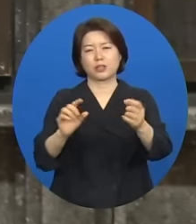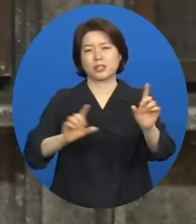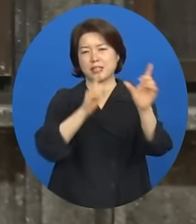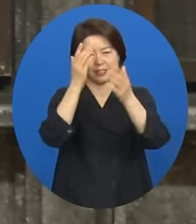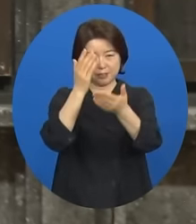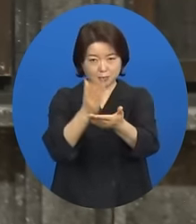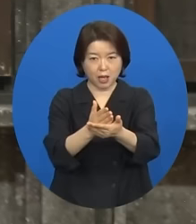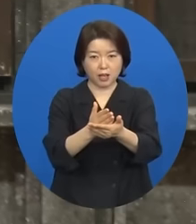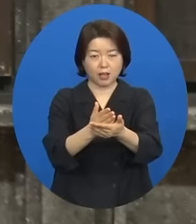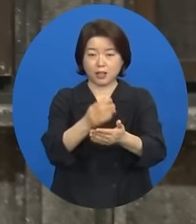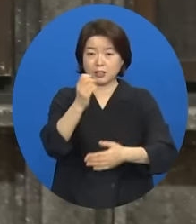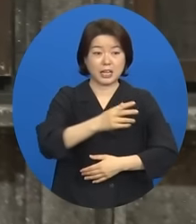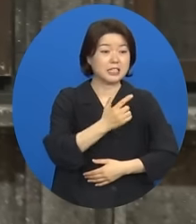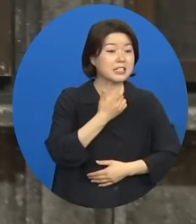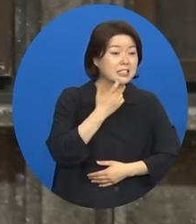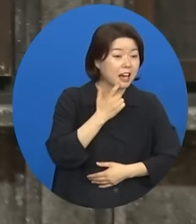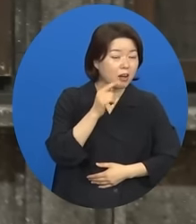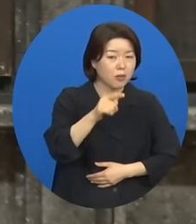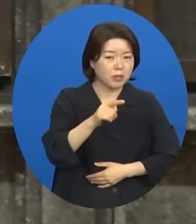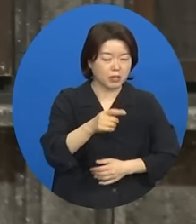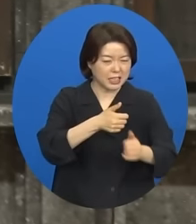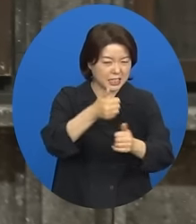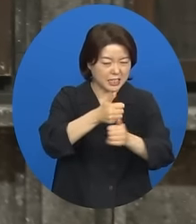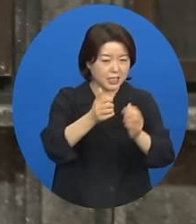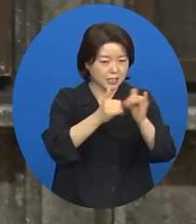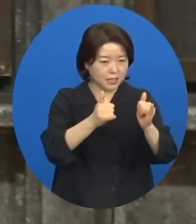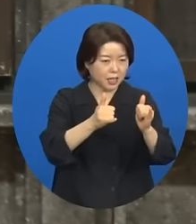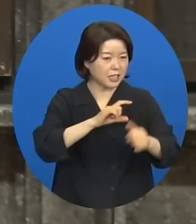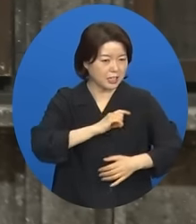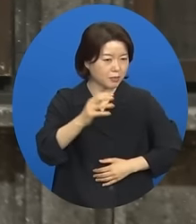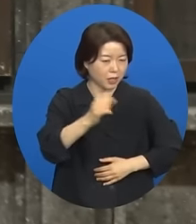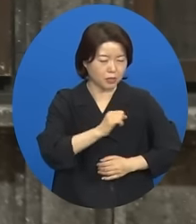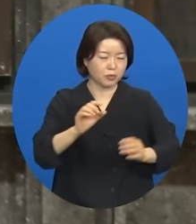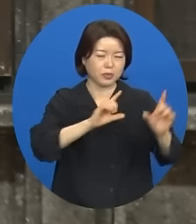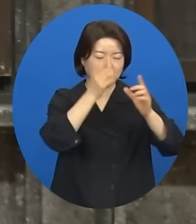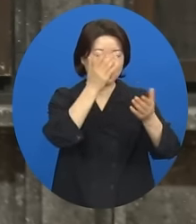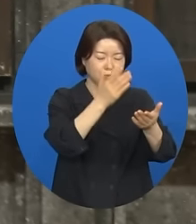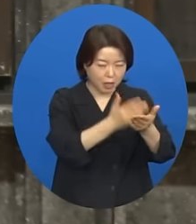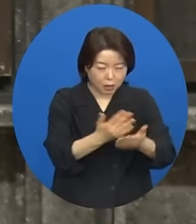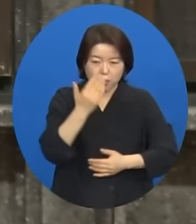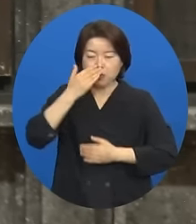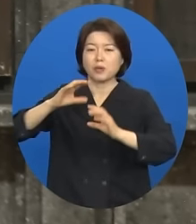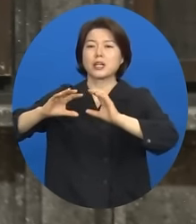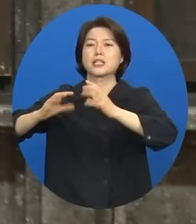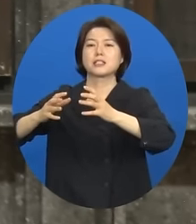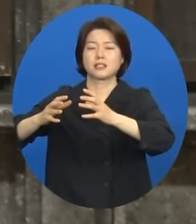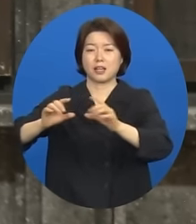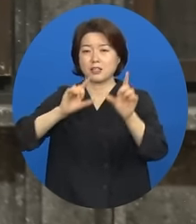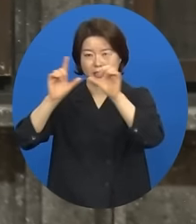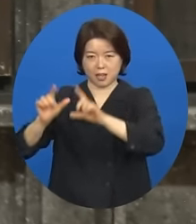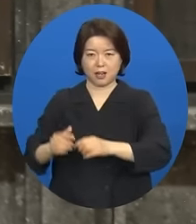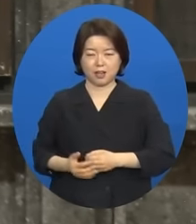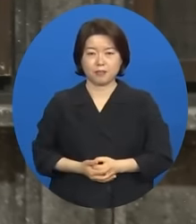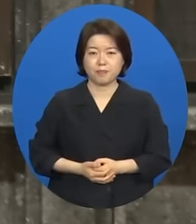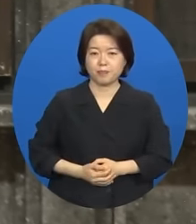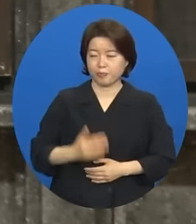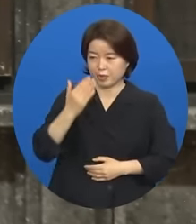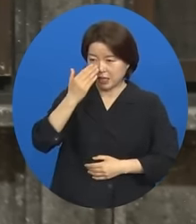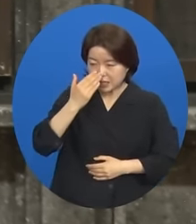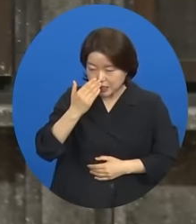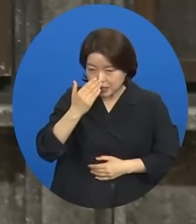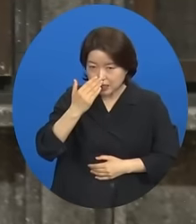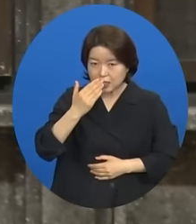야곱, 그렇게 이겨먹는 사로 살지 말고 이스라엘로 살아. 이스라엘이 뭔지 아세요?